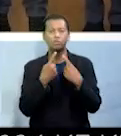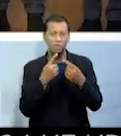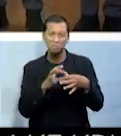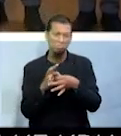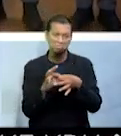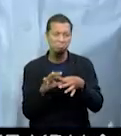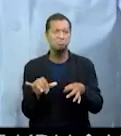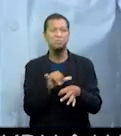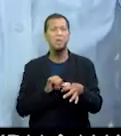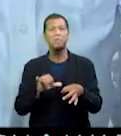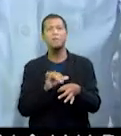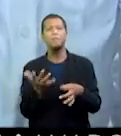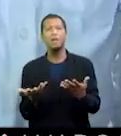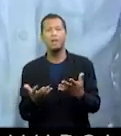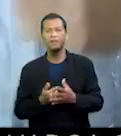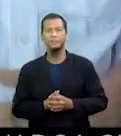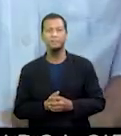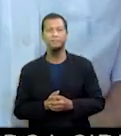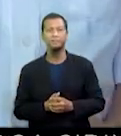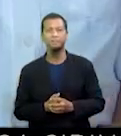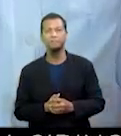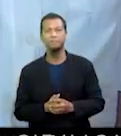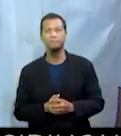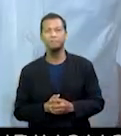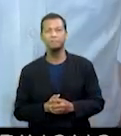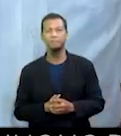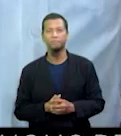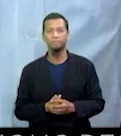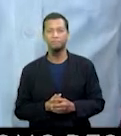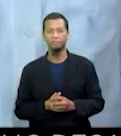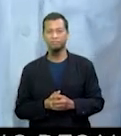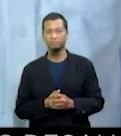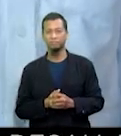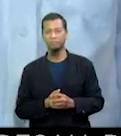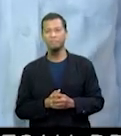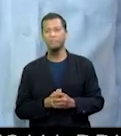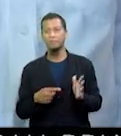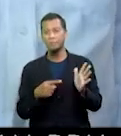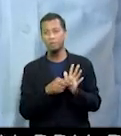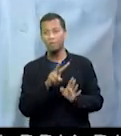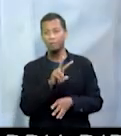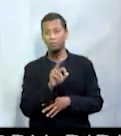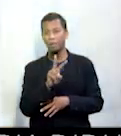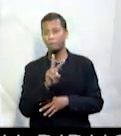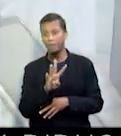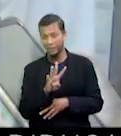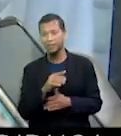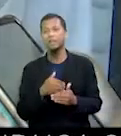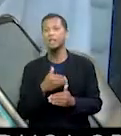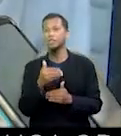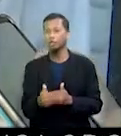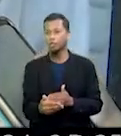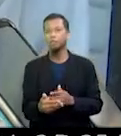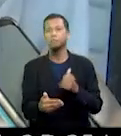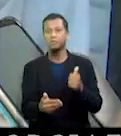sama untuk nanti di pemilu tahun 2024. Tentunya untuk kebaikan NKRI.